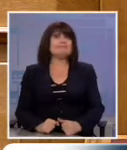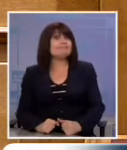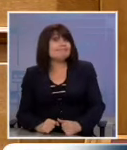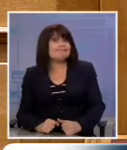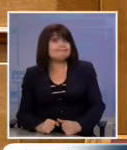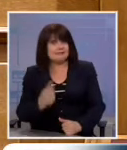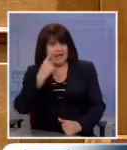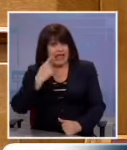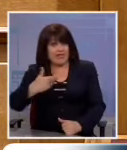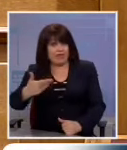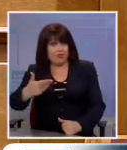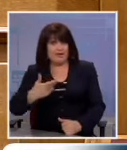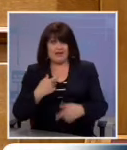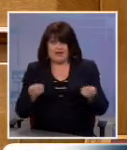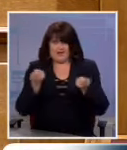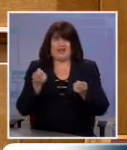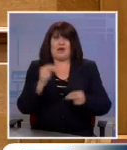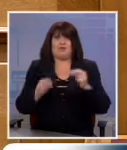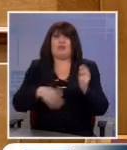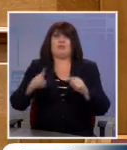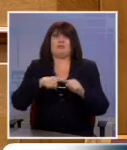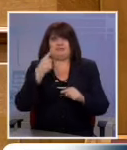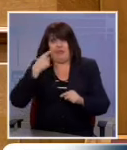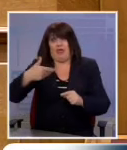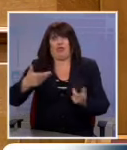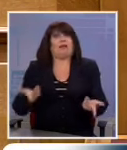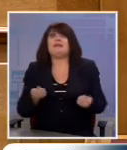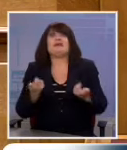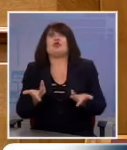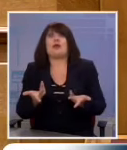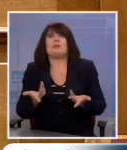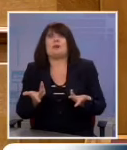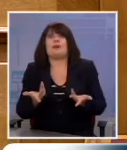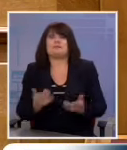Θα δούμε. Τότε τι το κάνουμε το δημοψήφισμα, μα είναι για να δούμε?